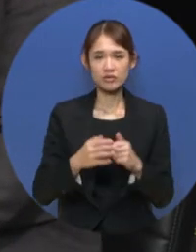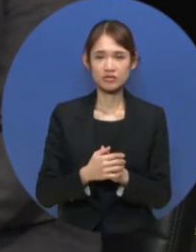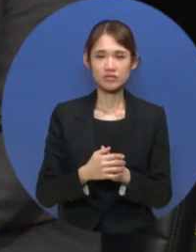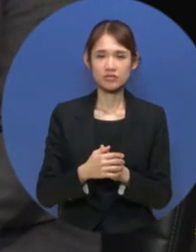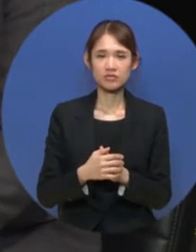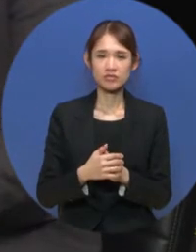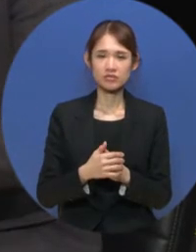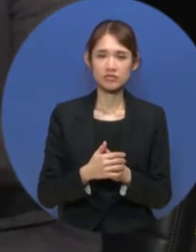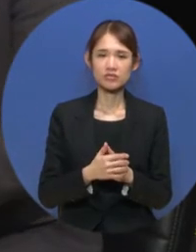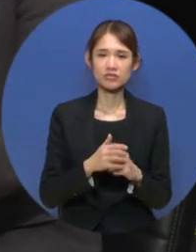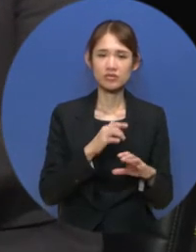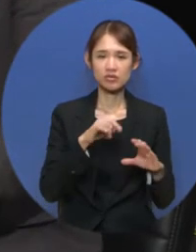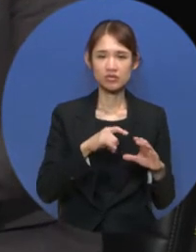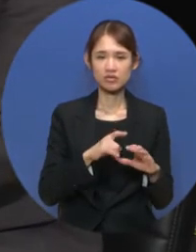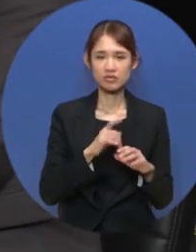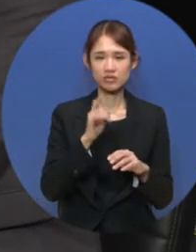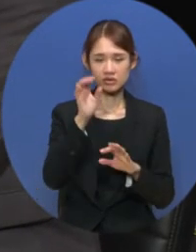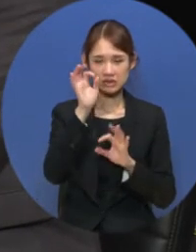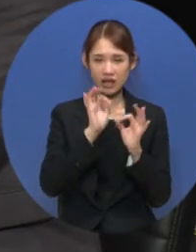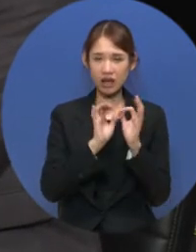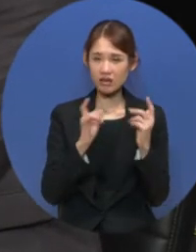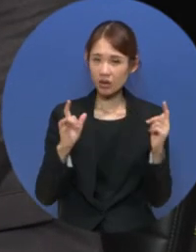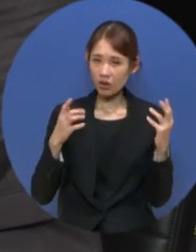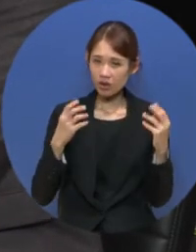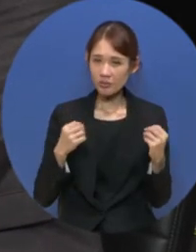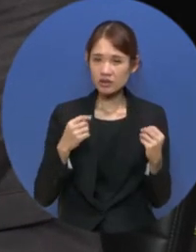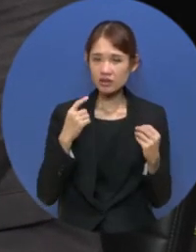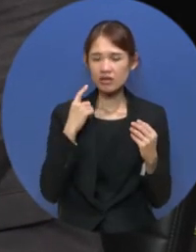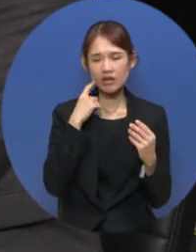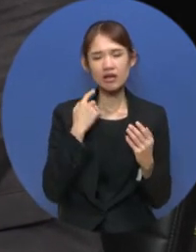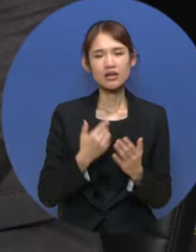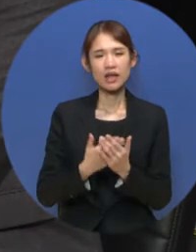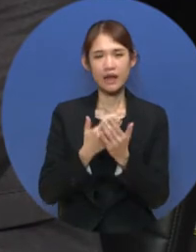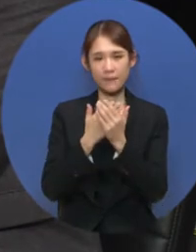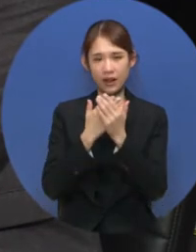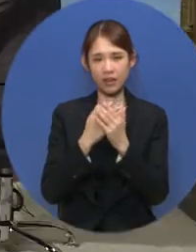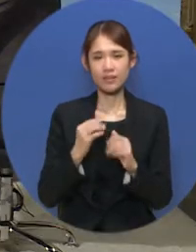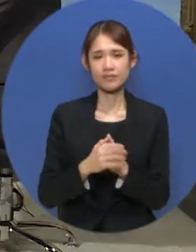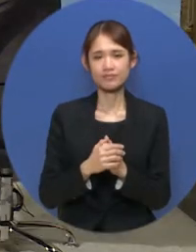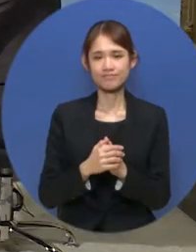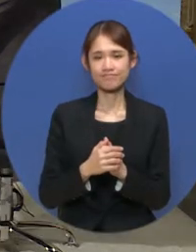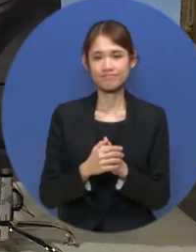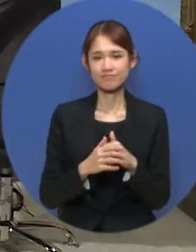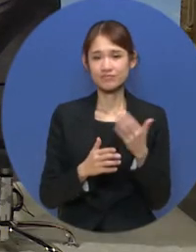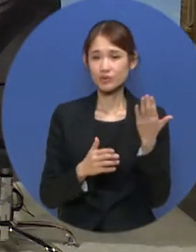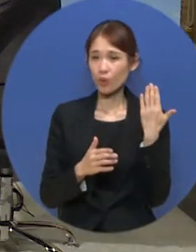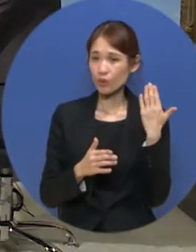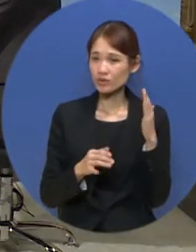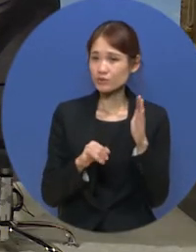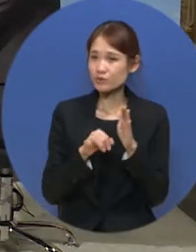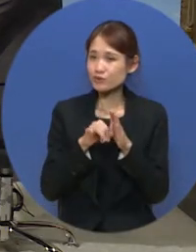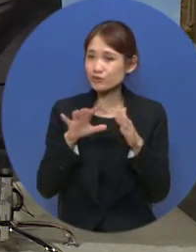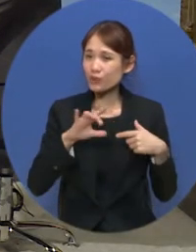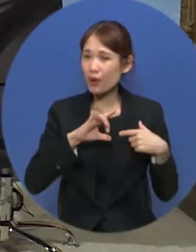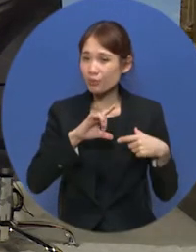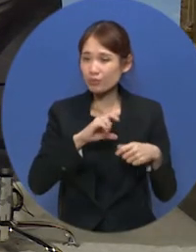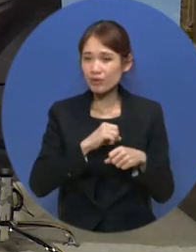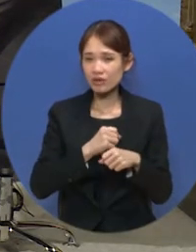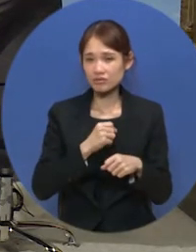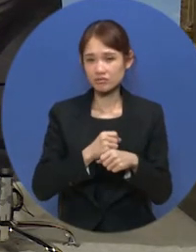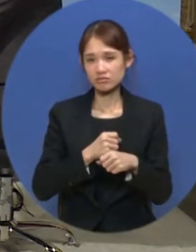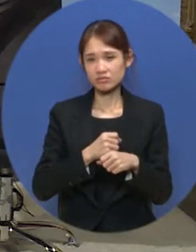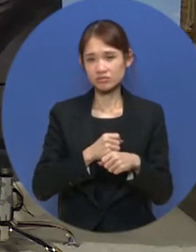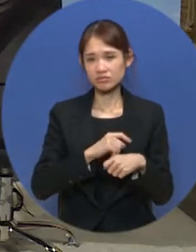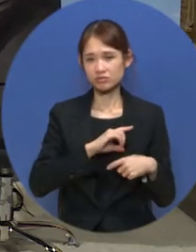네네. 그런 가운데 좀 많은 시행착오들을 거치면서 개발을 하게 됐습니다. 아, 네. 이제 요즘은 명품도 왜 그 브랜드